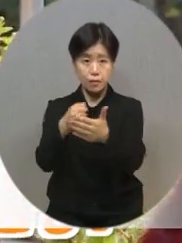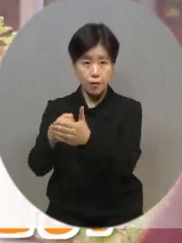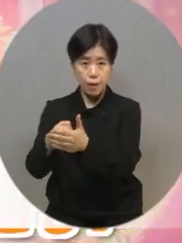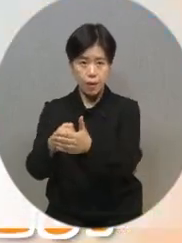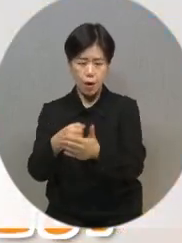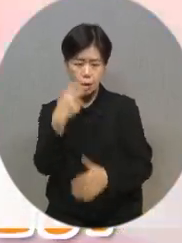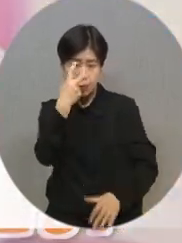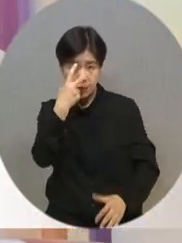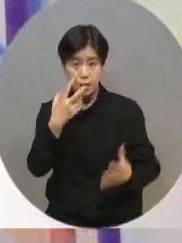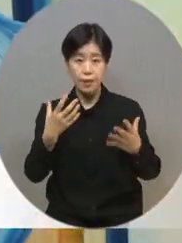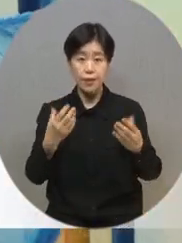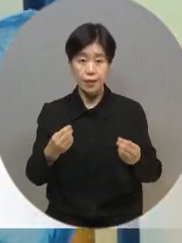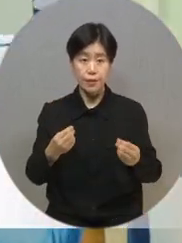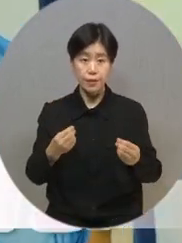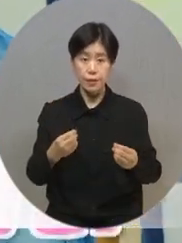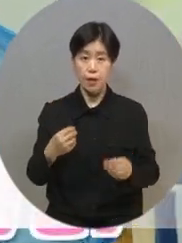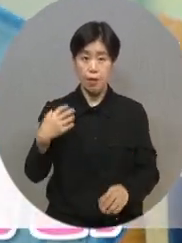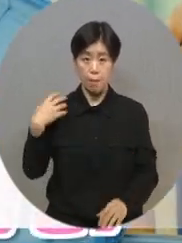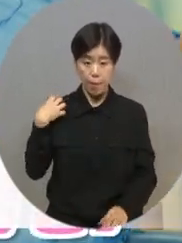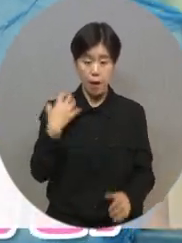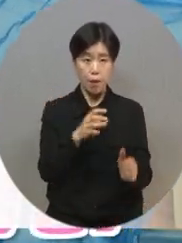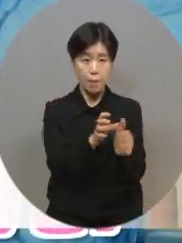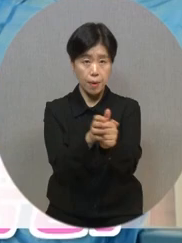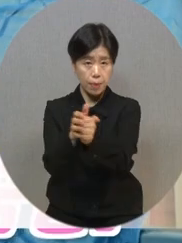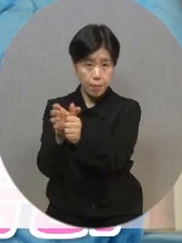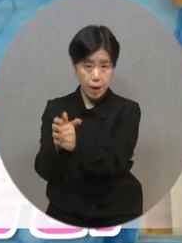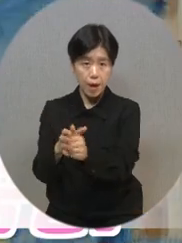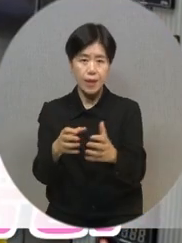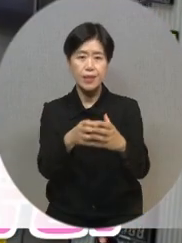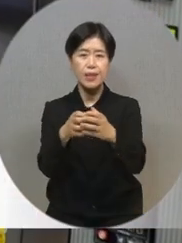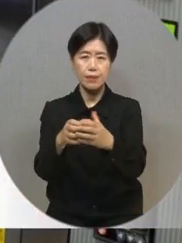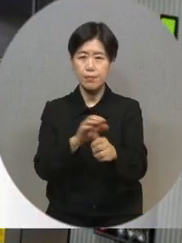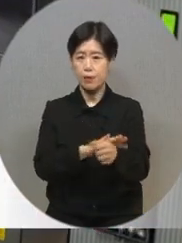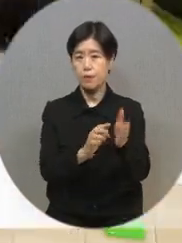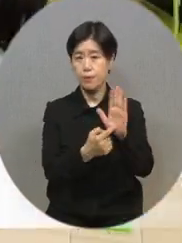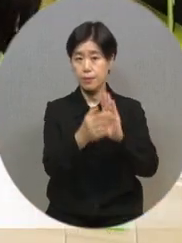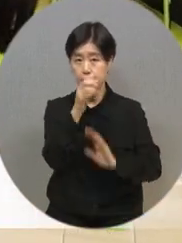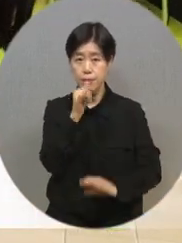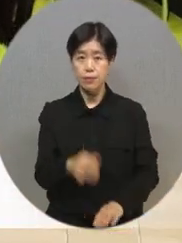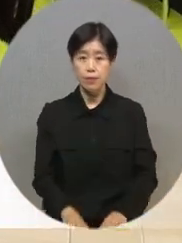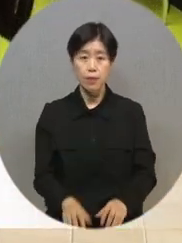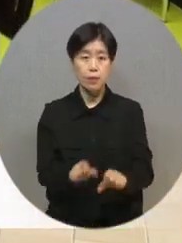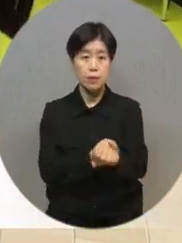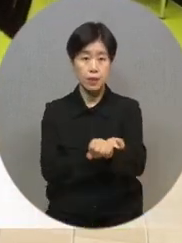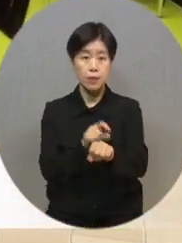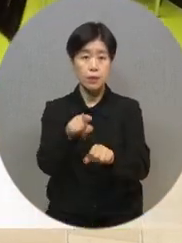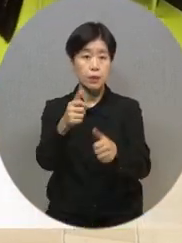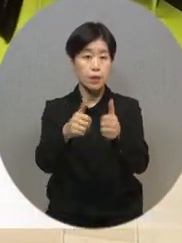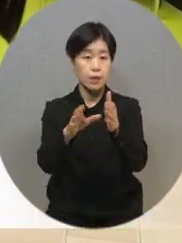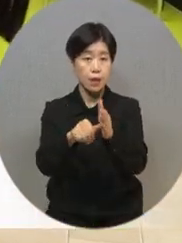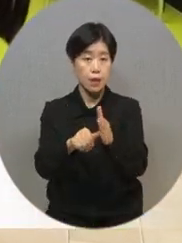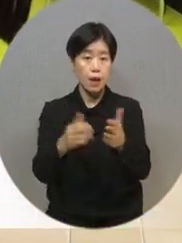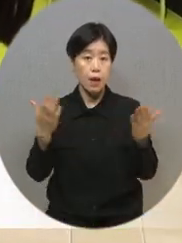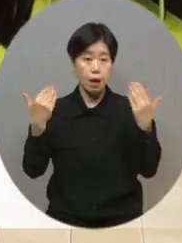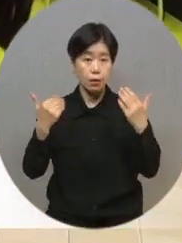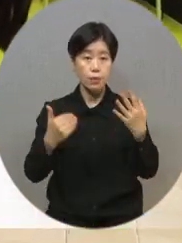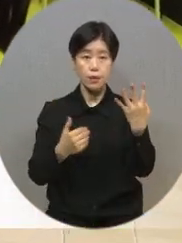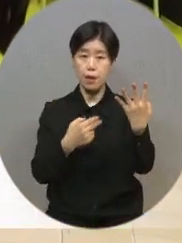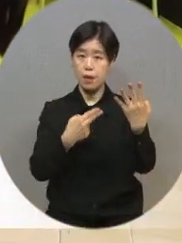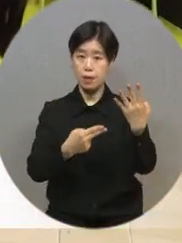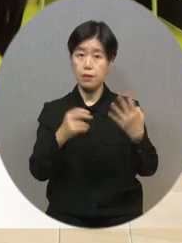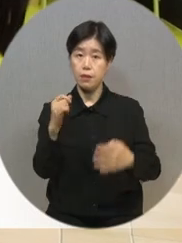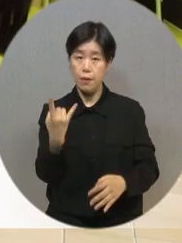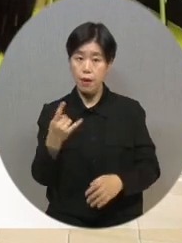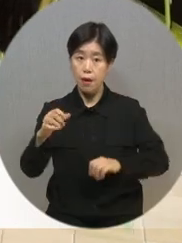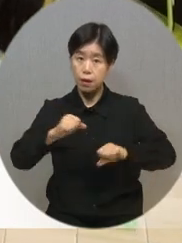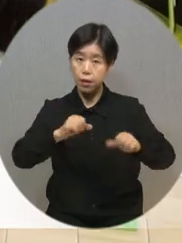하며 각자의 역할을 맡아 팀워크를 발휘했습니다. 특히 이번 대회에서는 학교 4H회